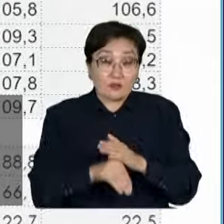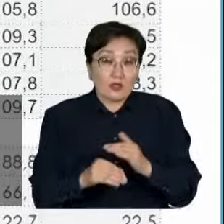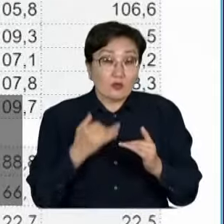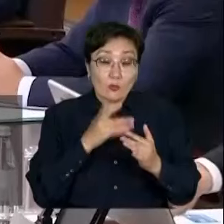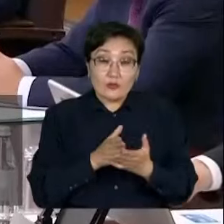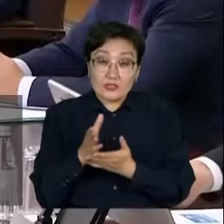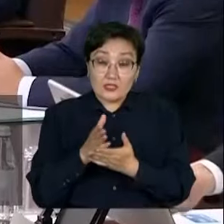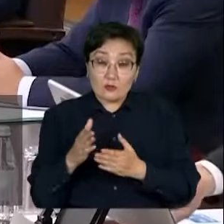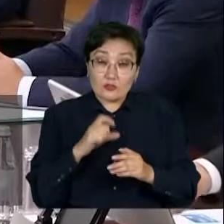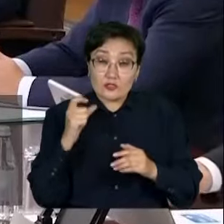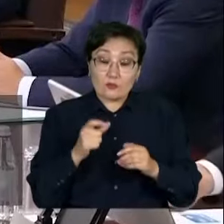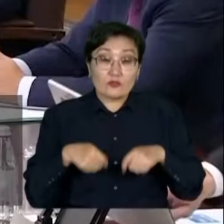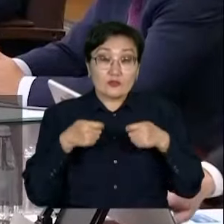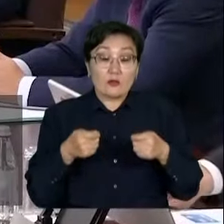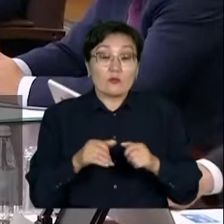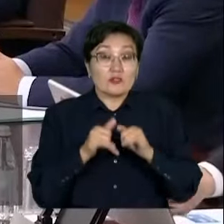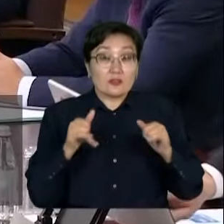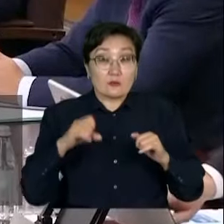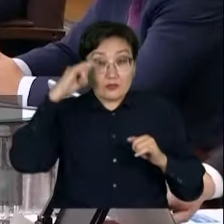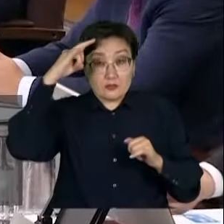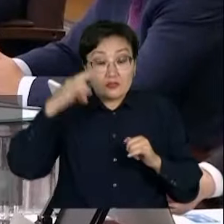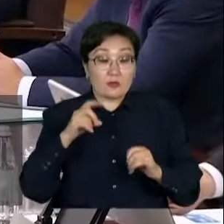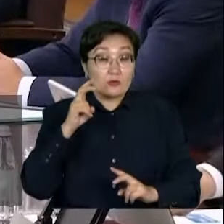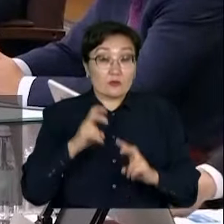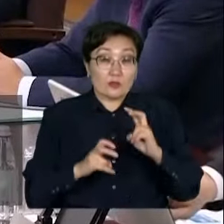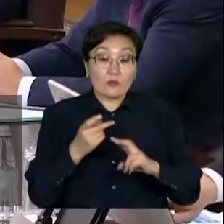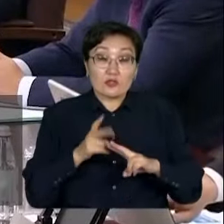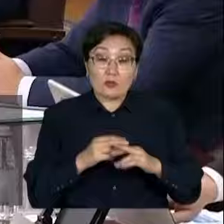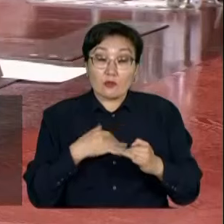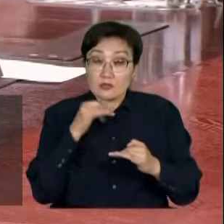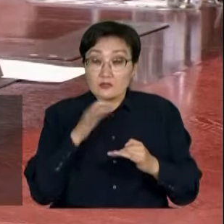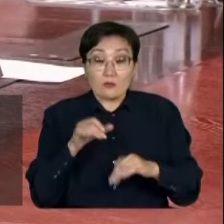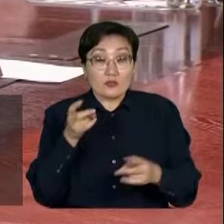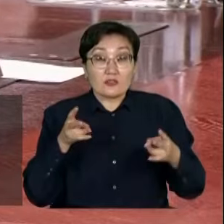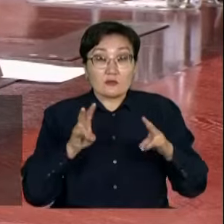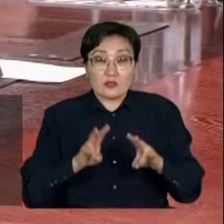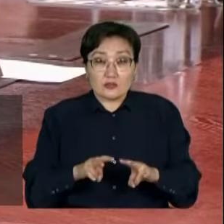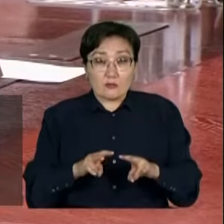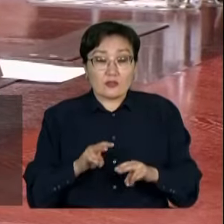отраслях экономики. Это даст импульс развитию отечественной промышленности, поэтому мы не можем оставаться в